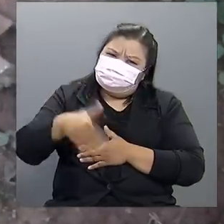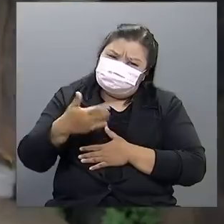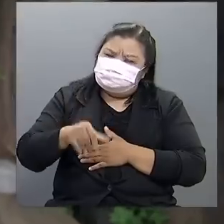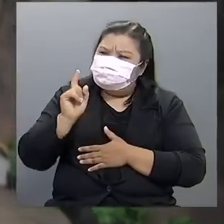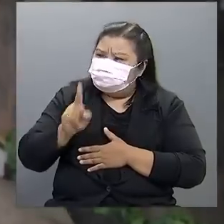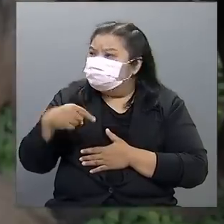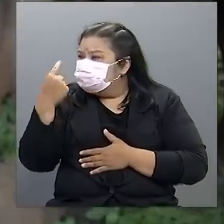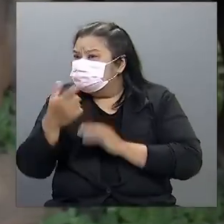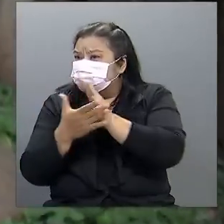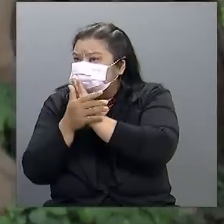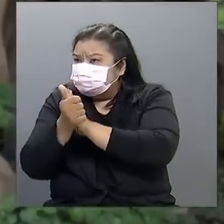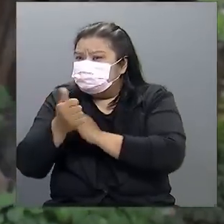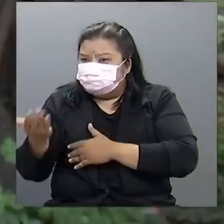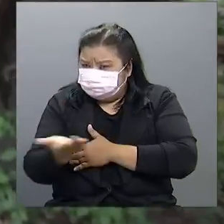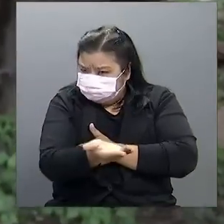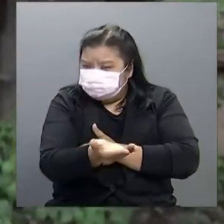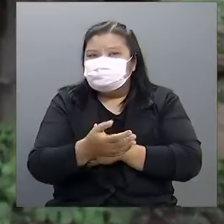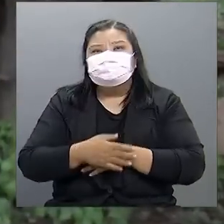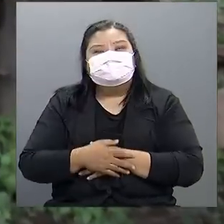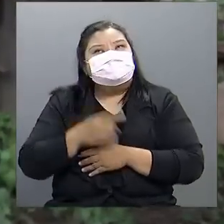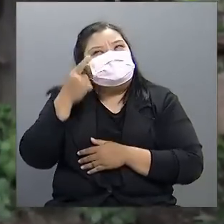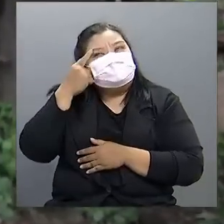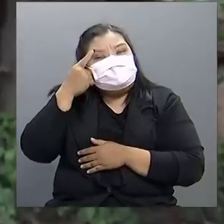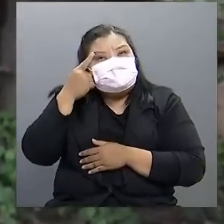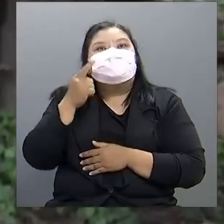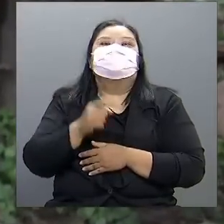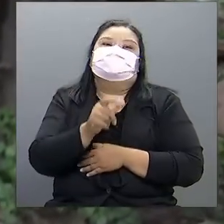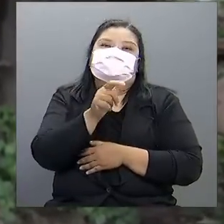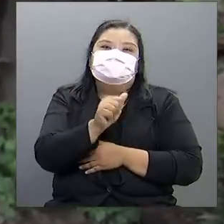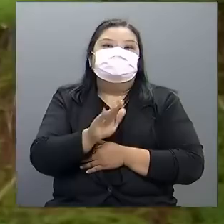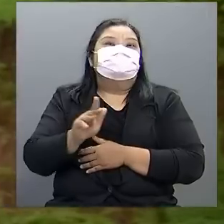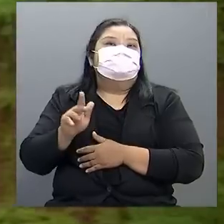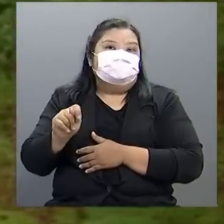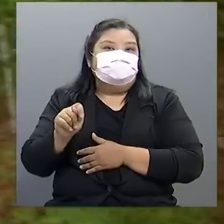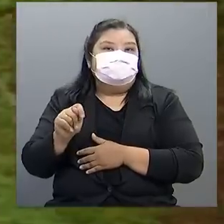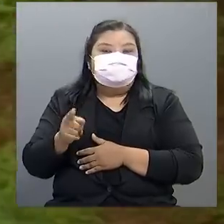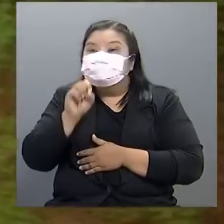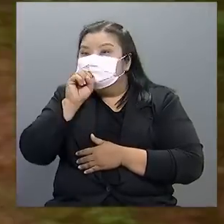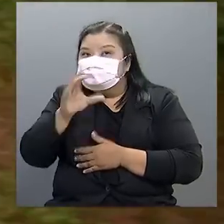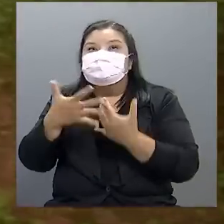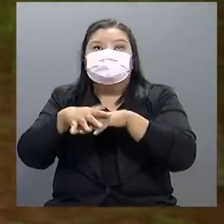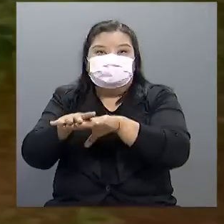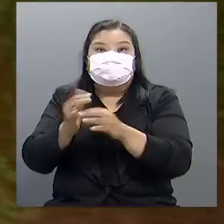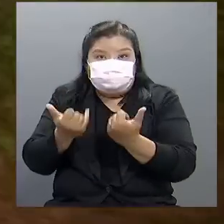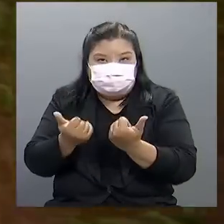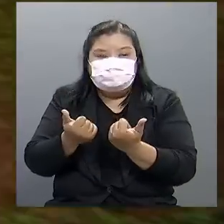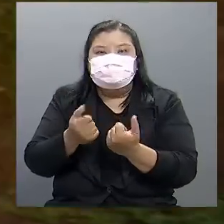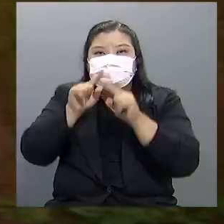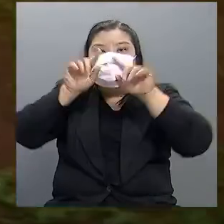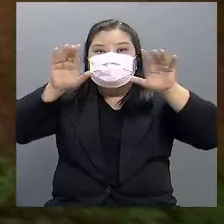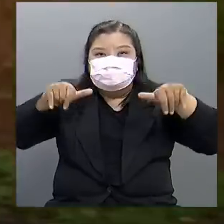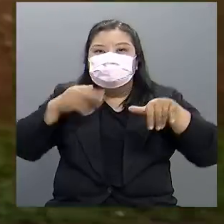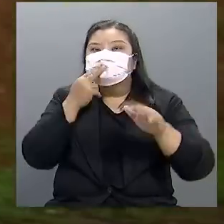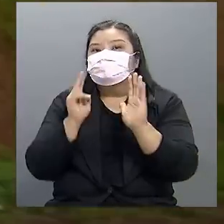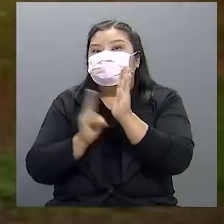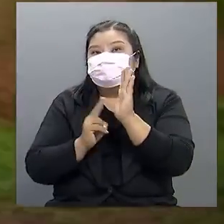ๆ คุผชมทีมขาวก็เลยประสารไปยอบตอนแ้ 3 แรบค่ะแ้งวาตอนนี้เนี่ย ทำนงสือเลยนะฮ ทำนั้สอถโดยงานทเกี่